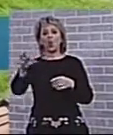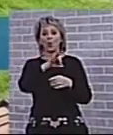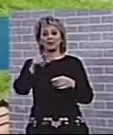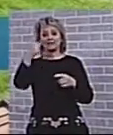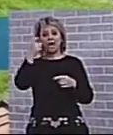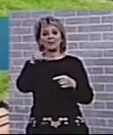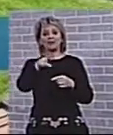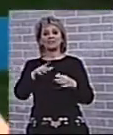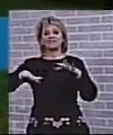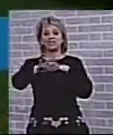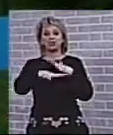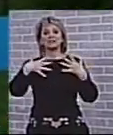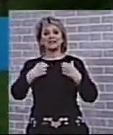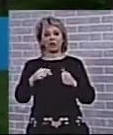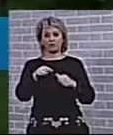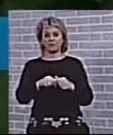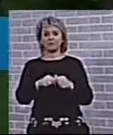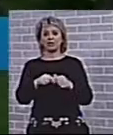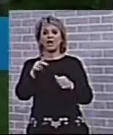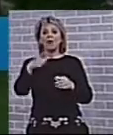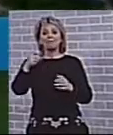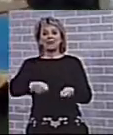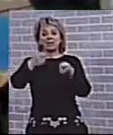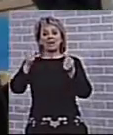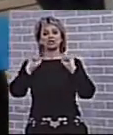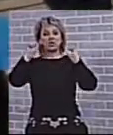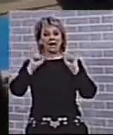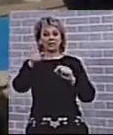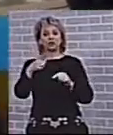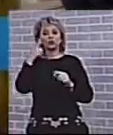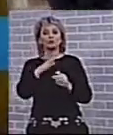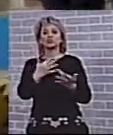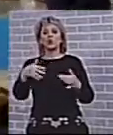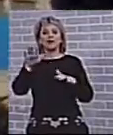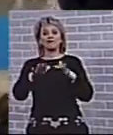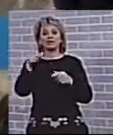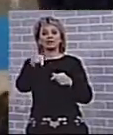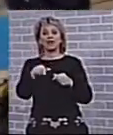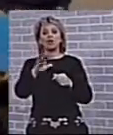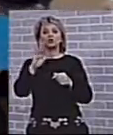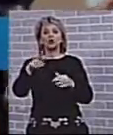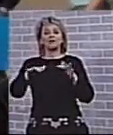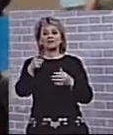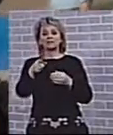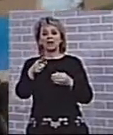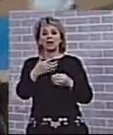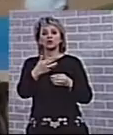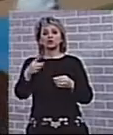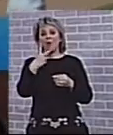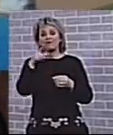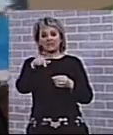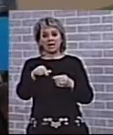область объявлена территорией здоровья. Поднимают штангу, там все думают, не знают, сколько там. Только вес озвучит. А здесь вот